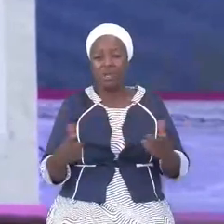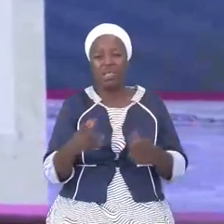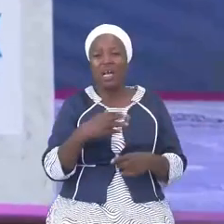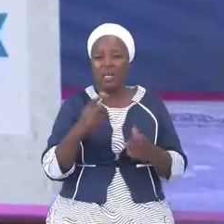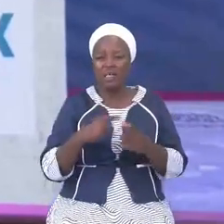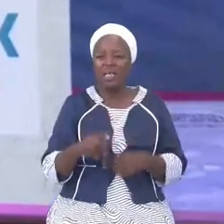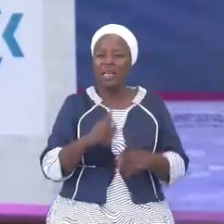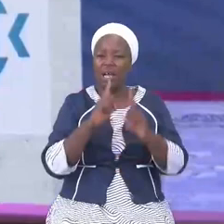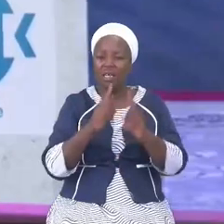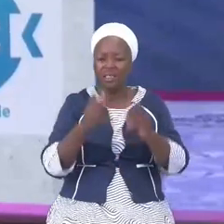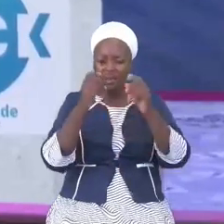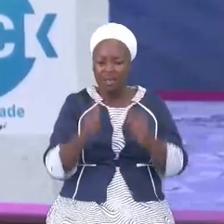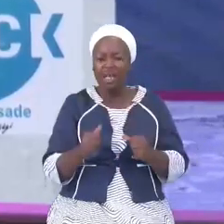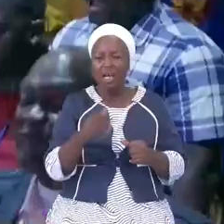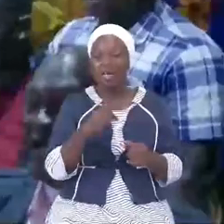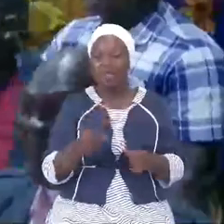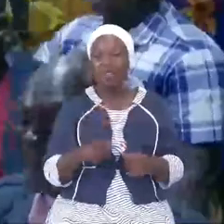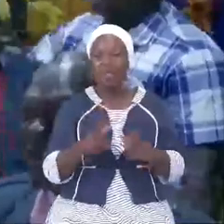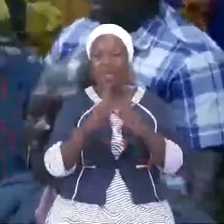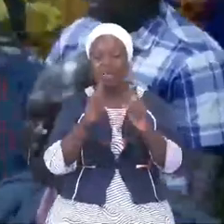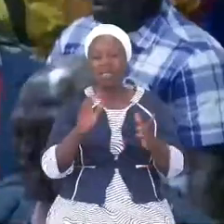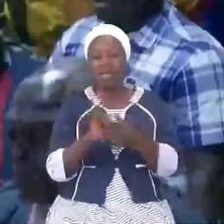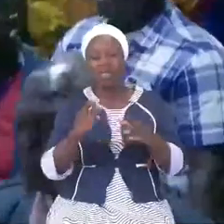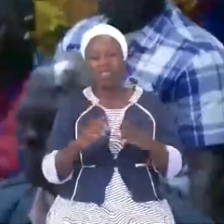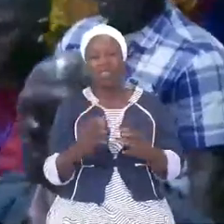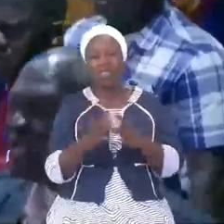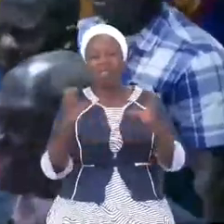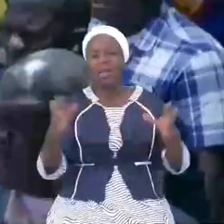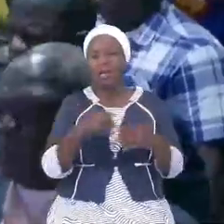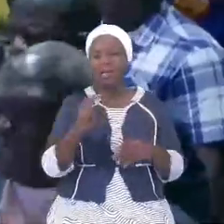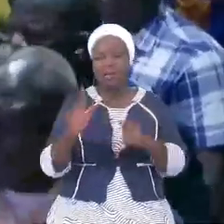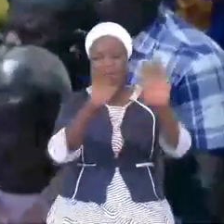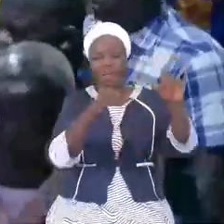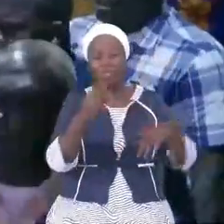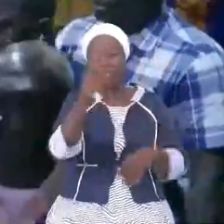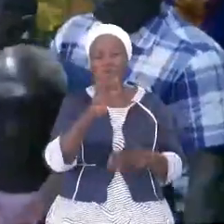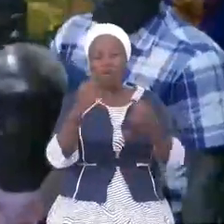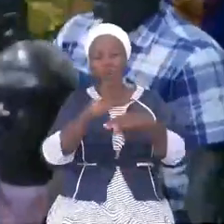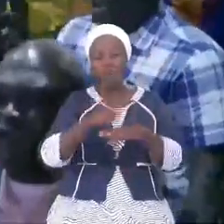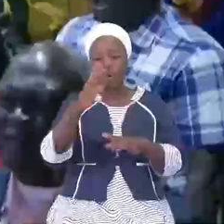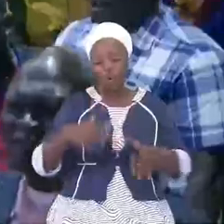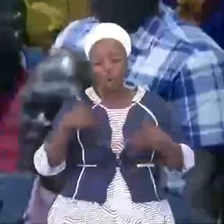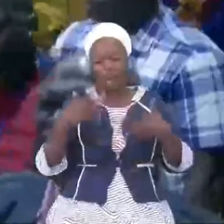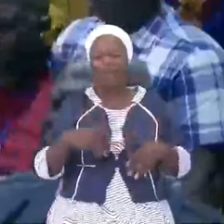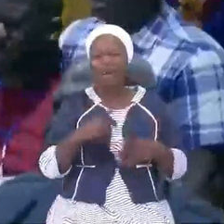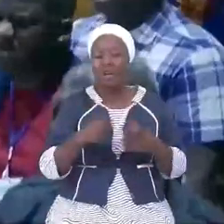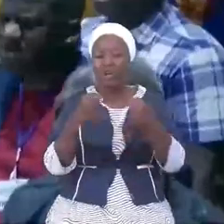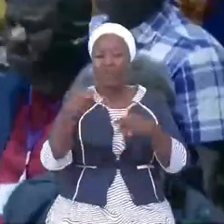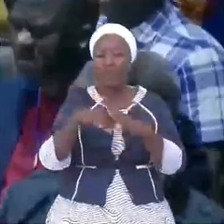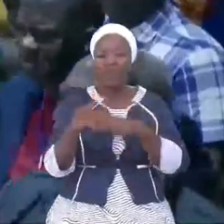est manifeste à cause de la miséricorde de Dieu qui vient dans ta vie, qui vient dans ton ministère ce